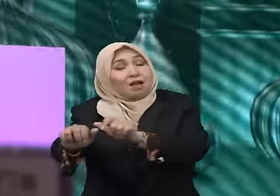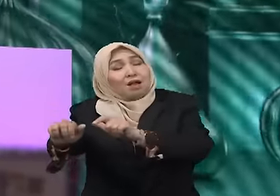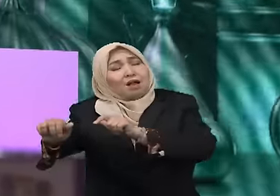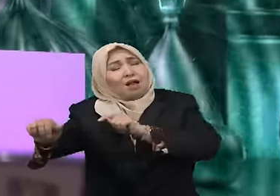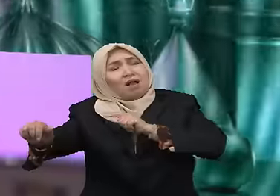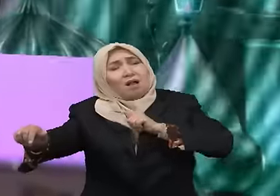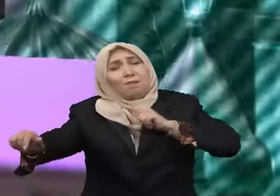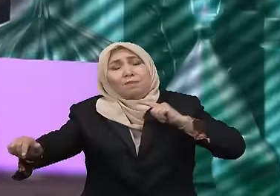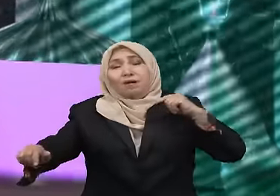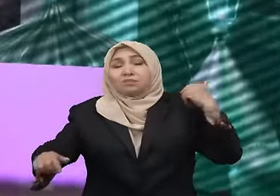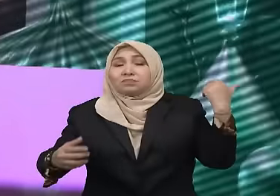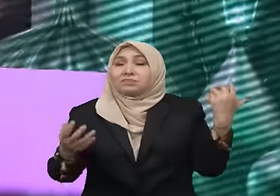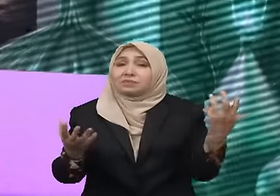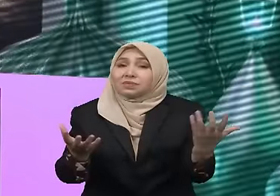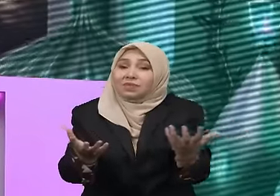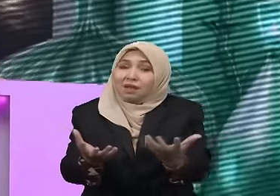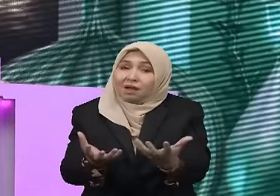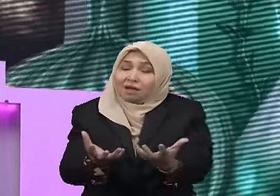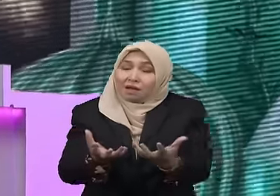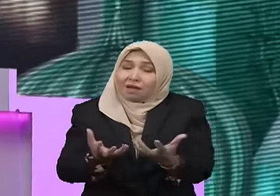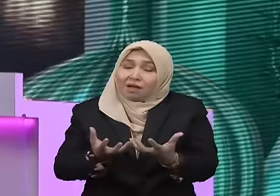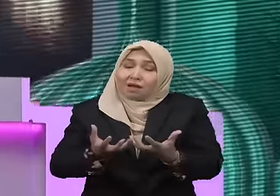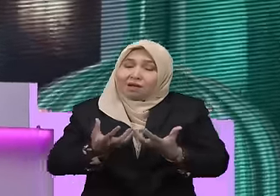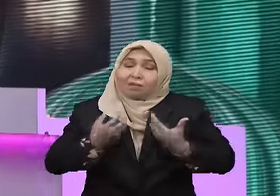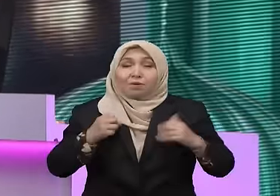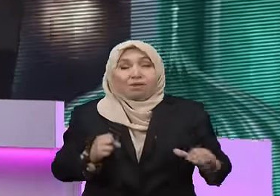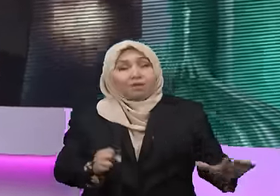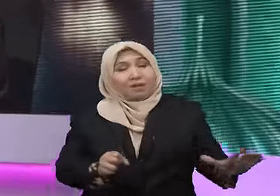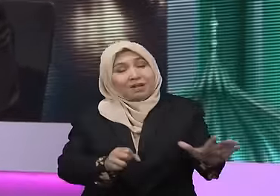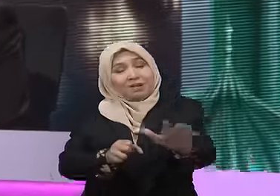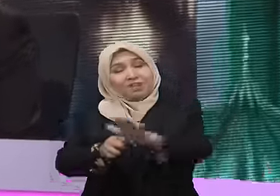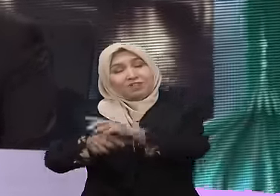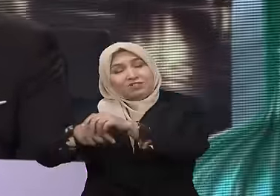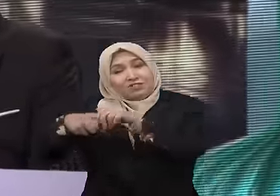panjang ingin mengisi hati,